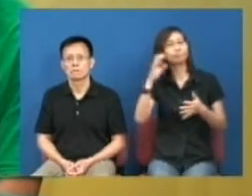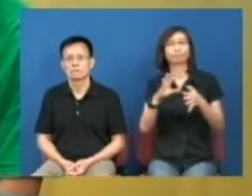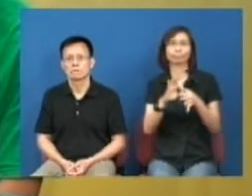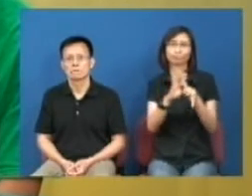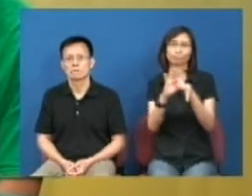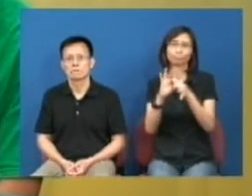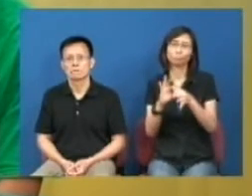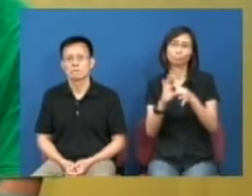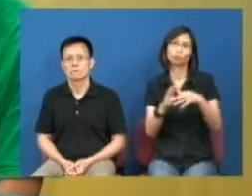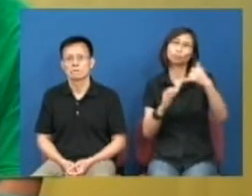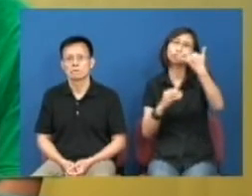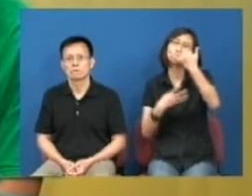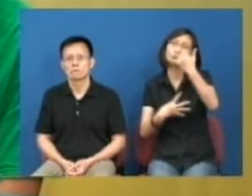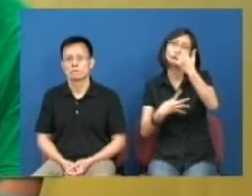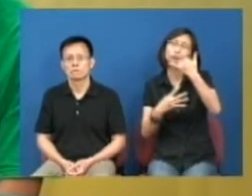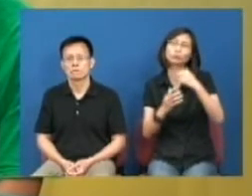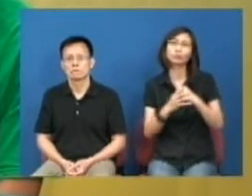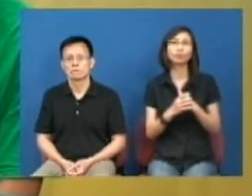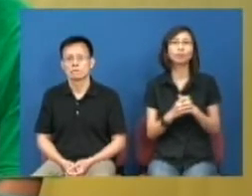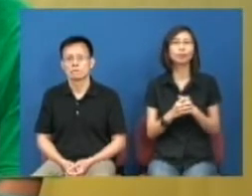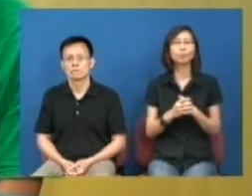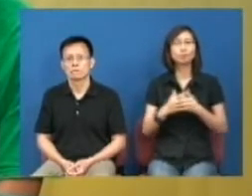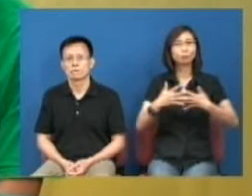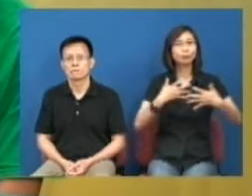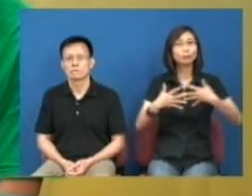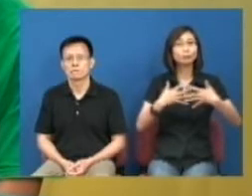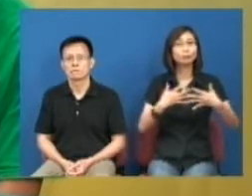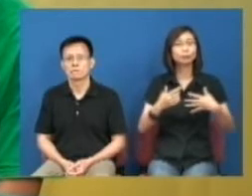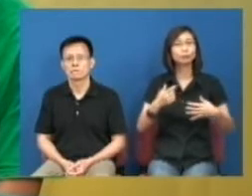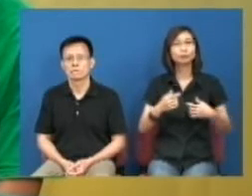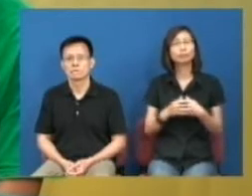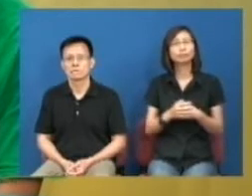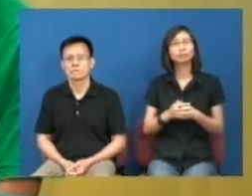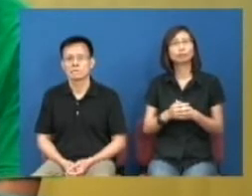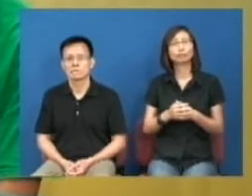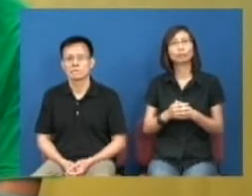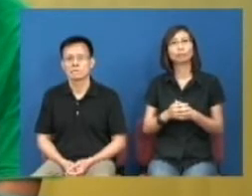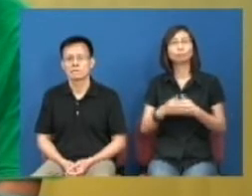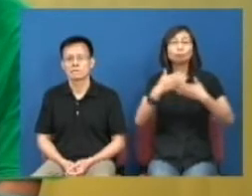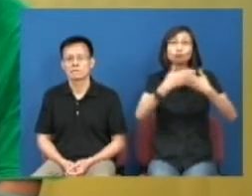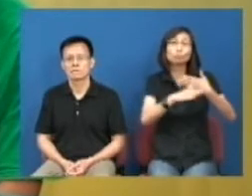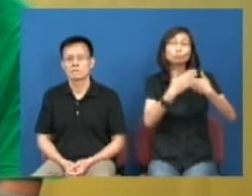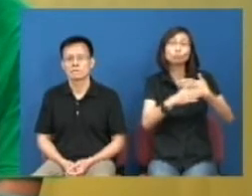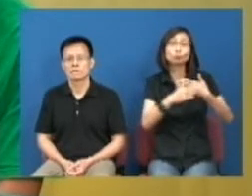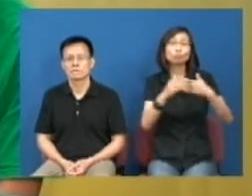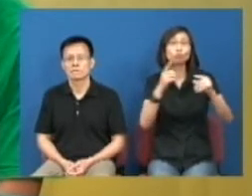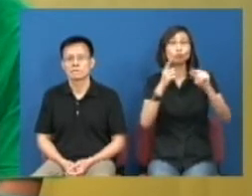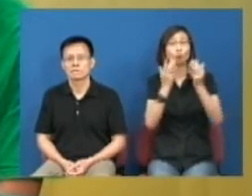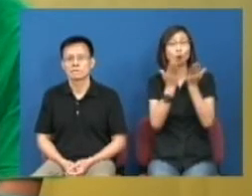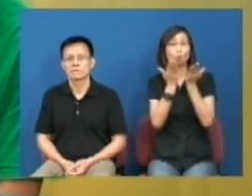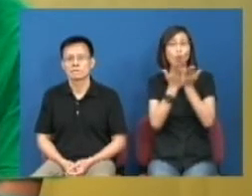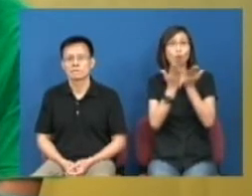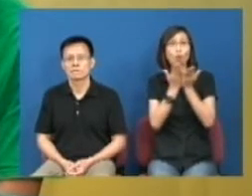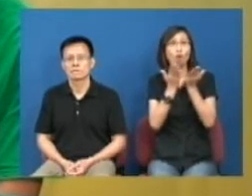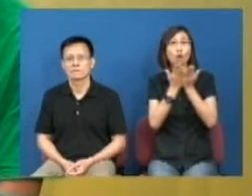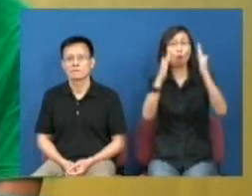啱講到六四事件，即係其實我諗唔單止係喺學校啊教科書啊，其實即係